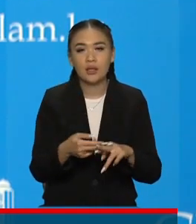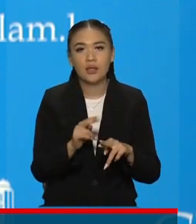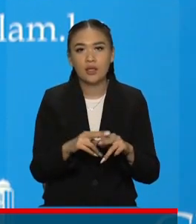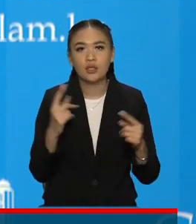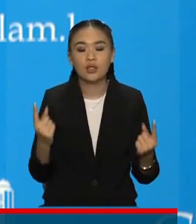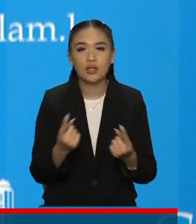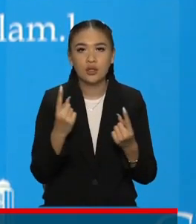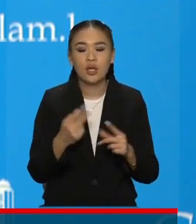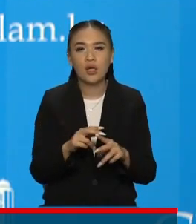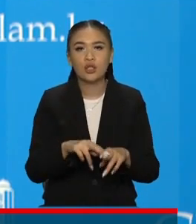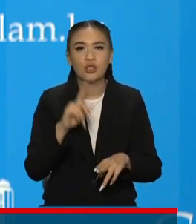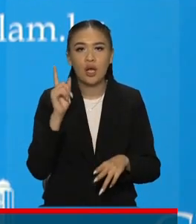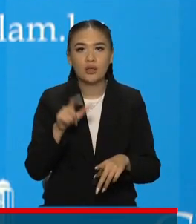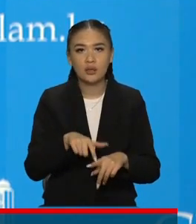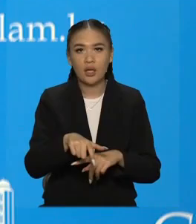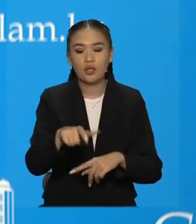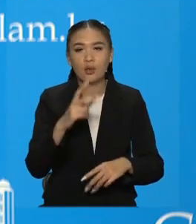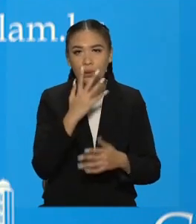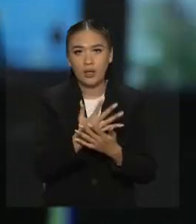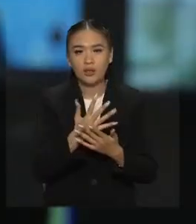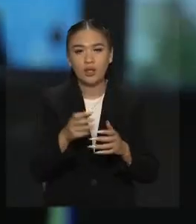түрмен жаңа жасыл коридорын өтетін болады.